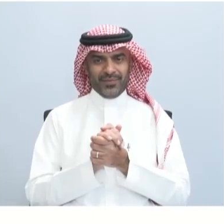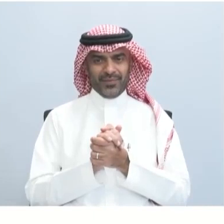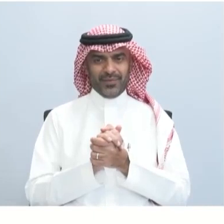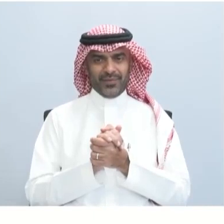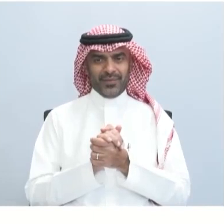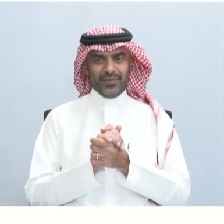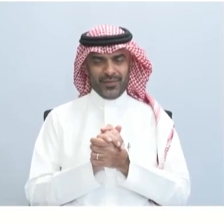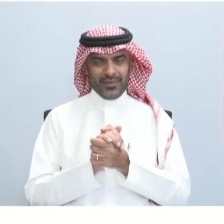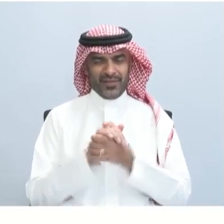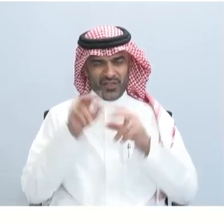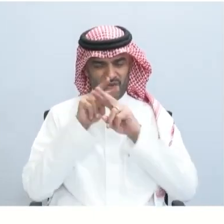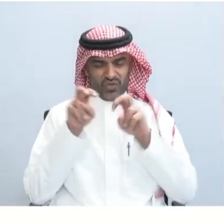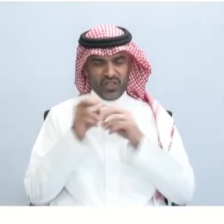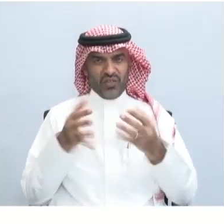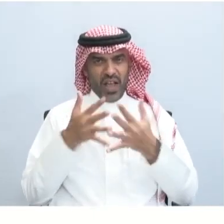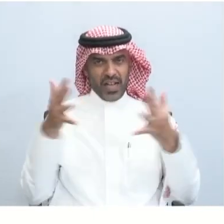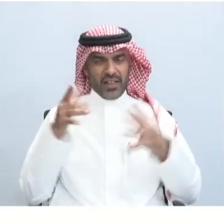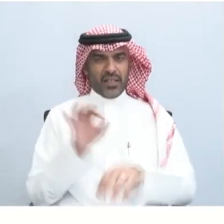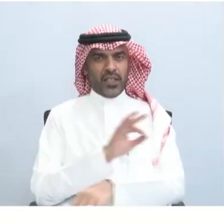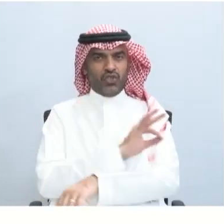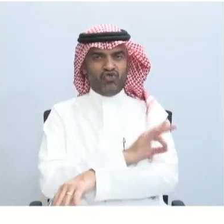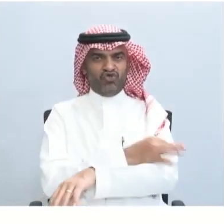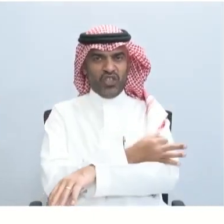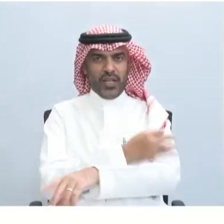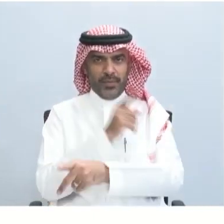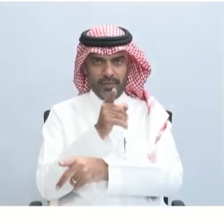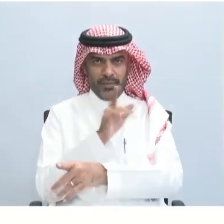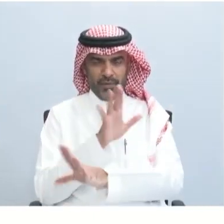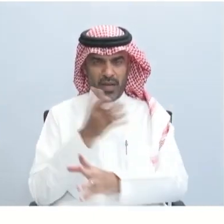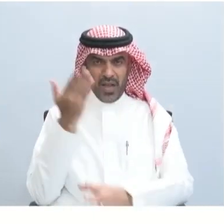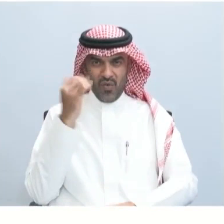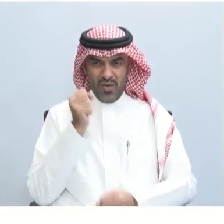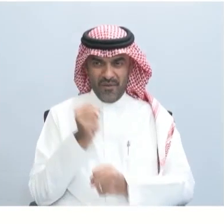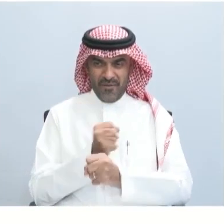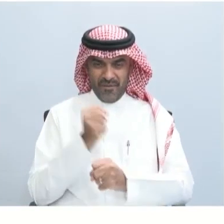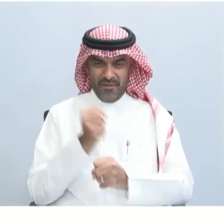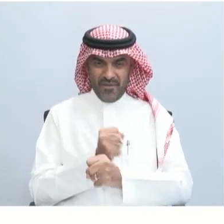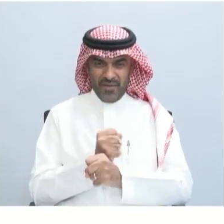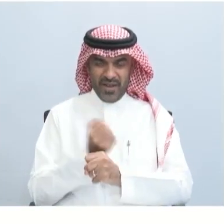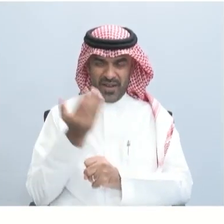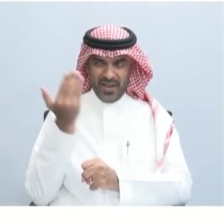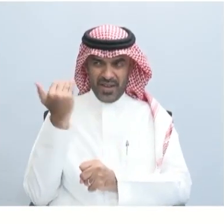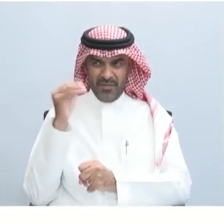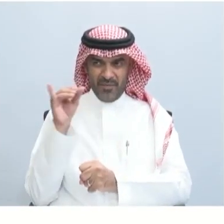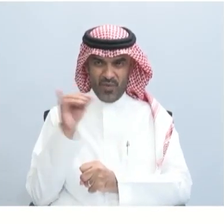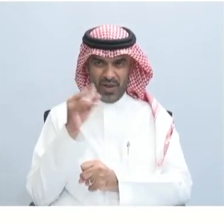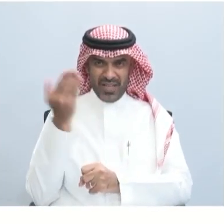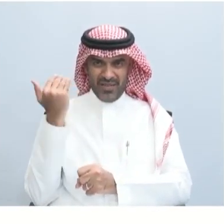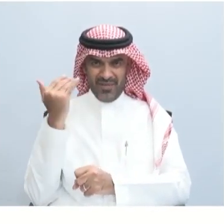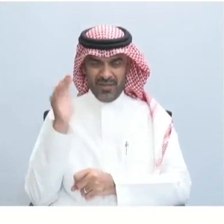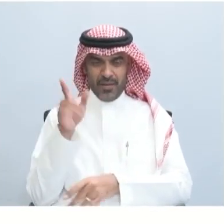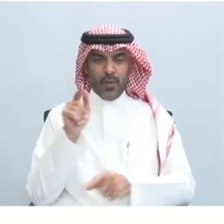استكشف اكثر اجرب ما فعلناه في عن المواد الاخرى ولكن